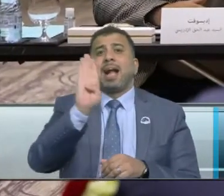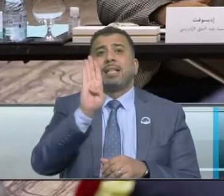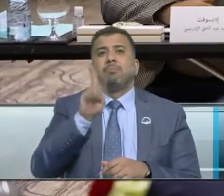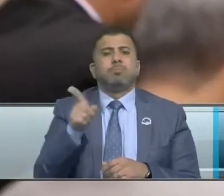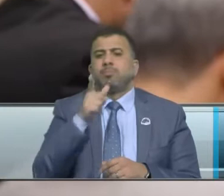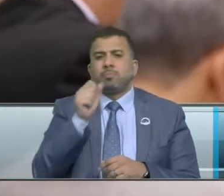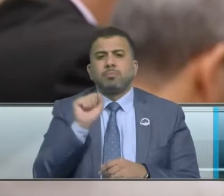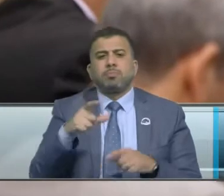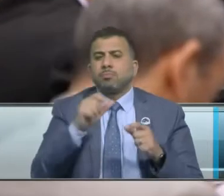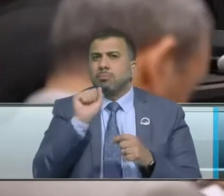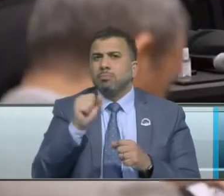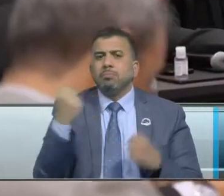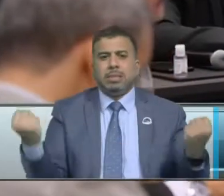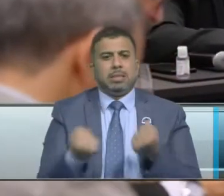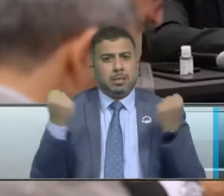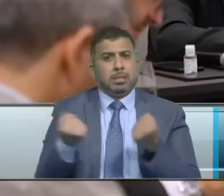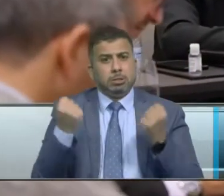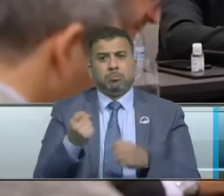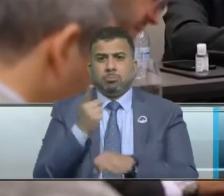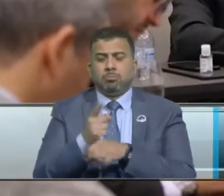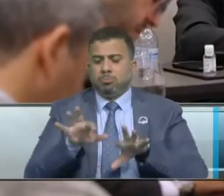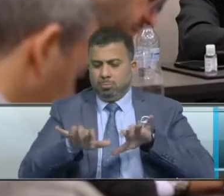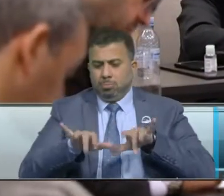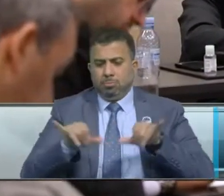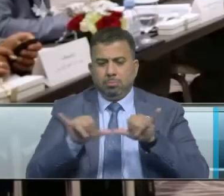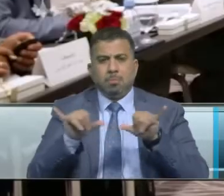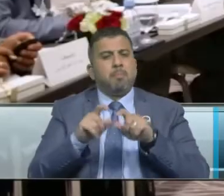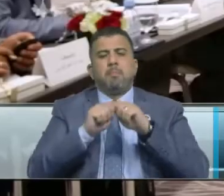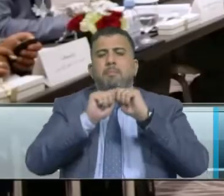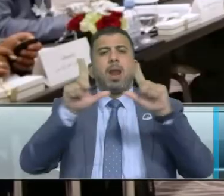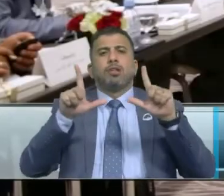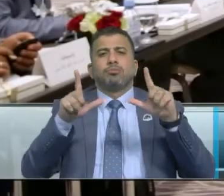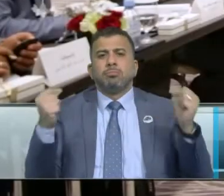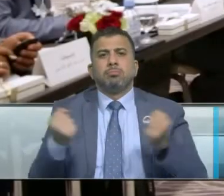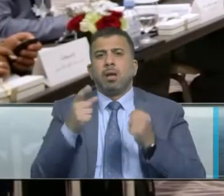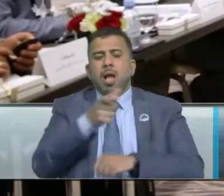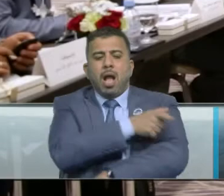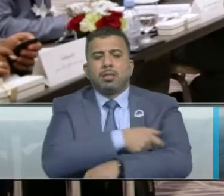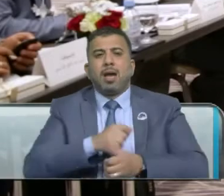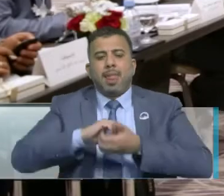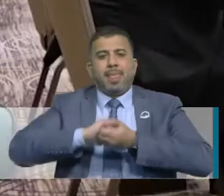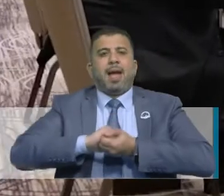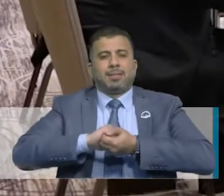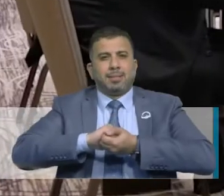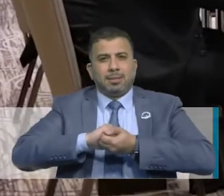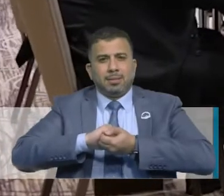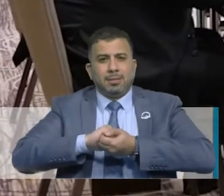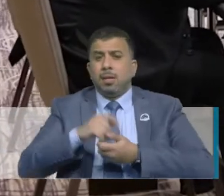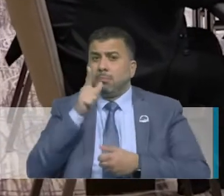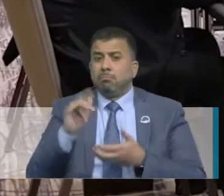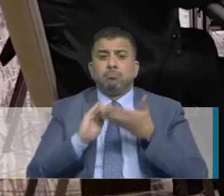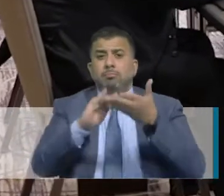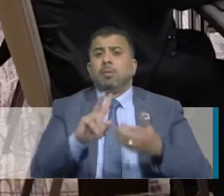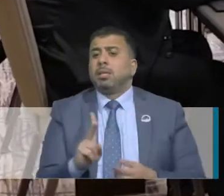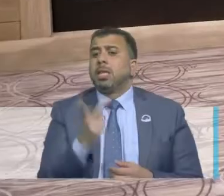عبارة عن منصة تدريبية إلكترونية مجانية لأعضاء الاتحاد، وستسهم